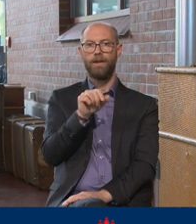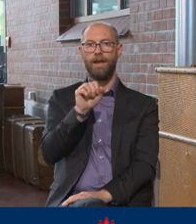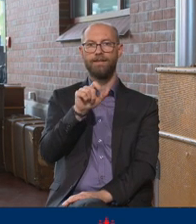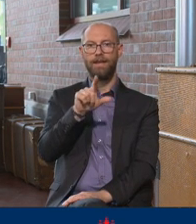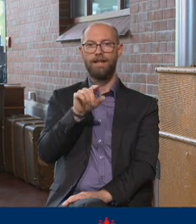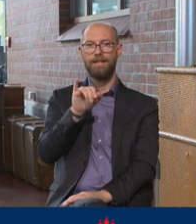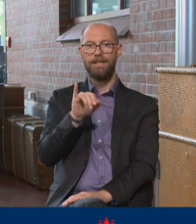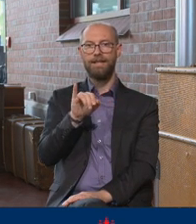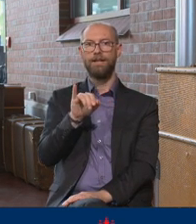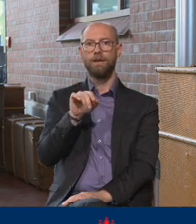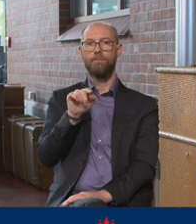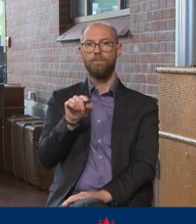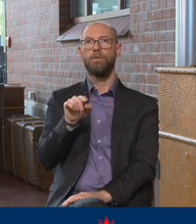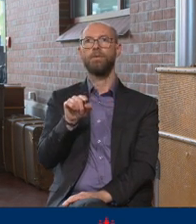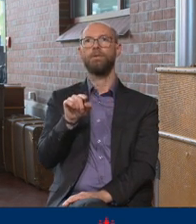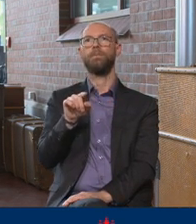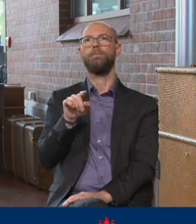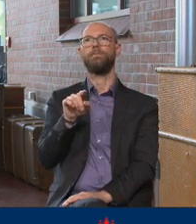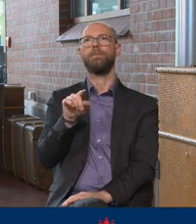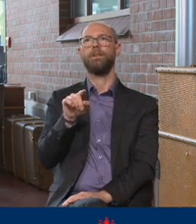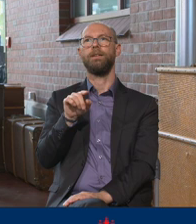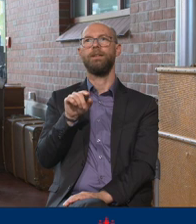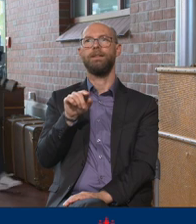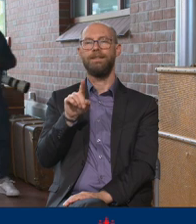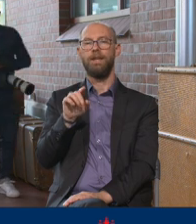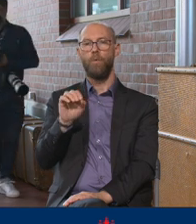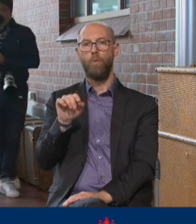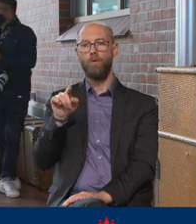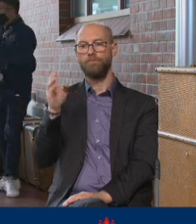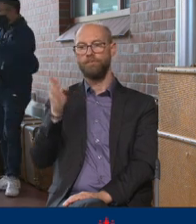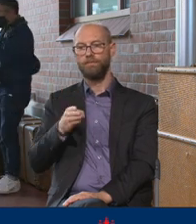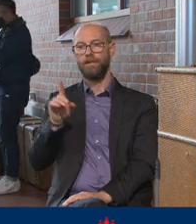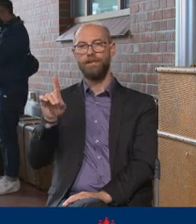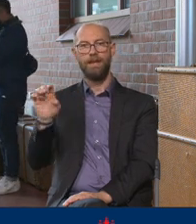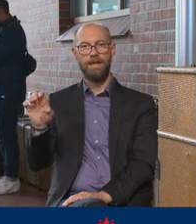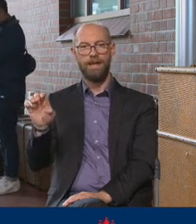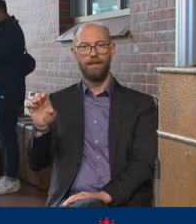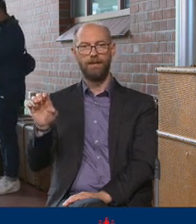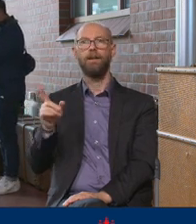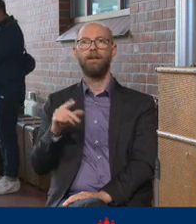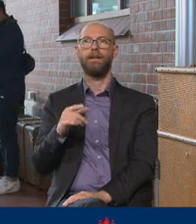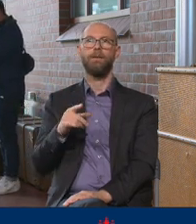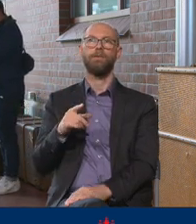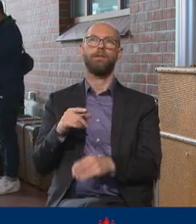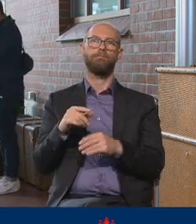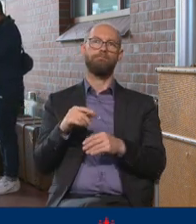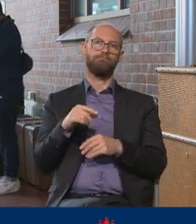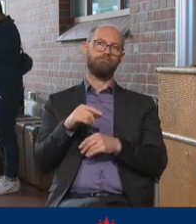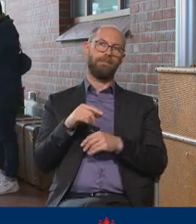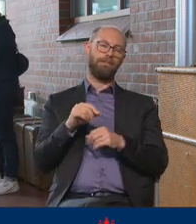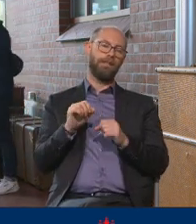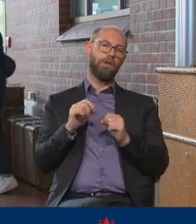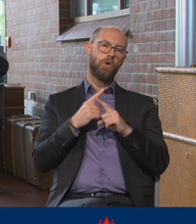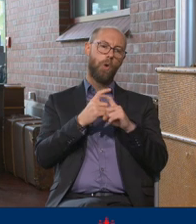strich die ehe dort gibt es den hashtag stadtwerkstatt dort können sie sich einloggen und zu hause